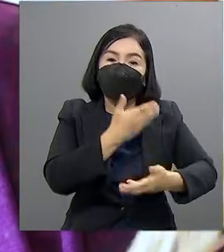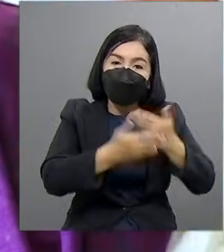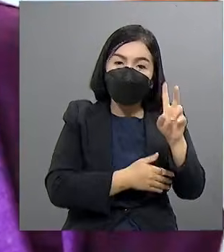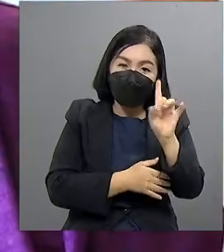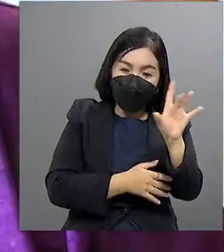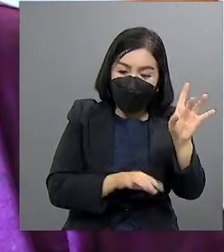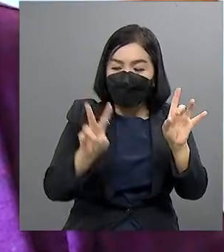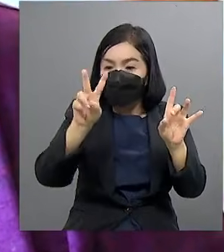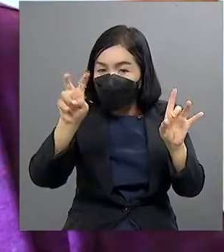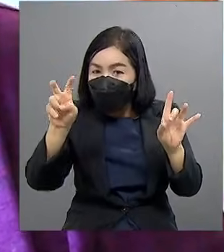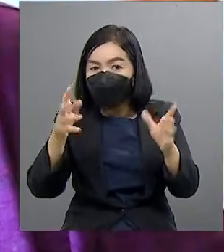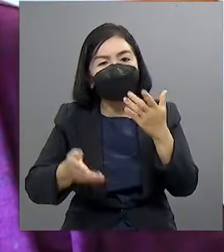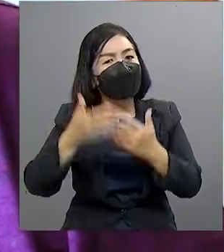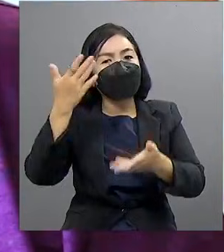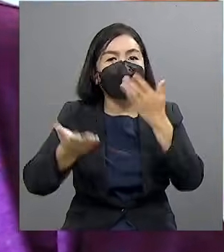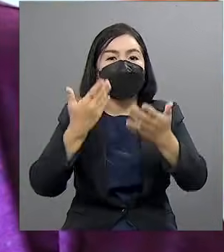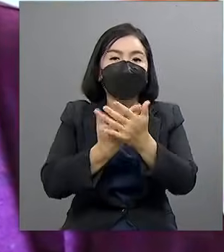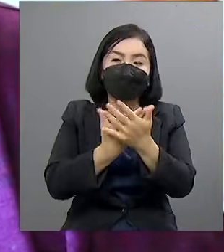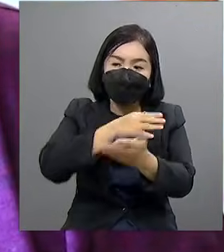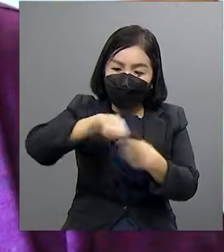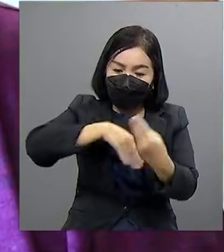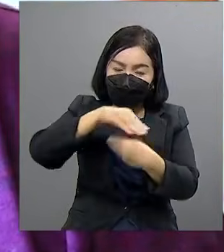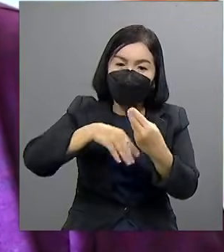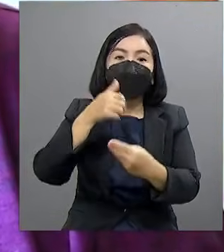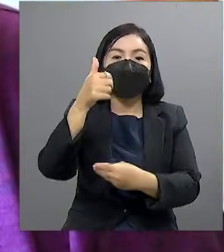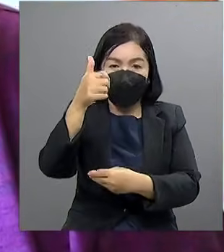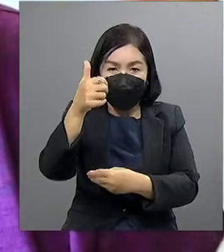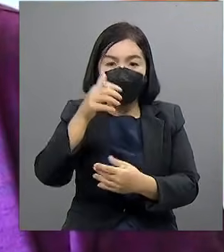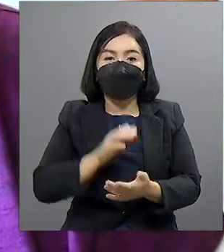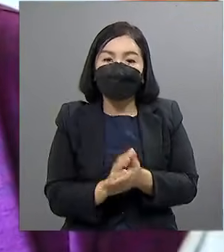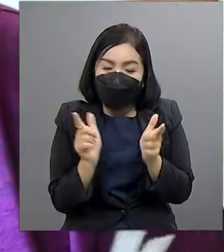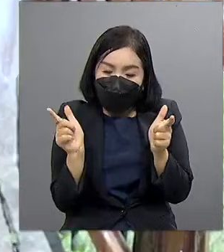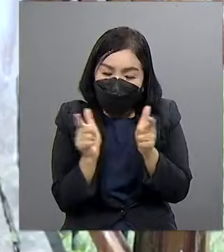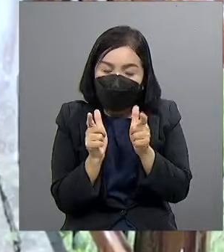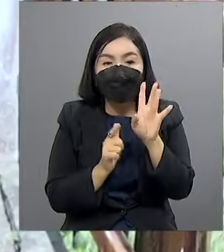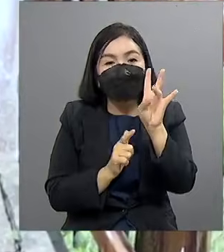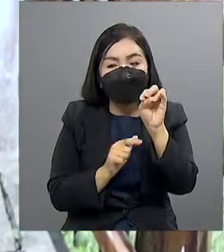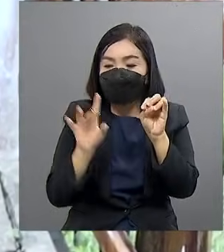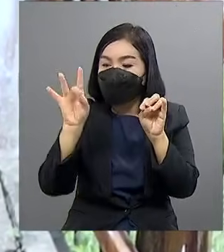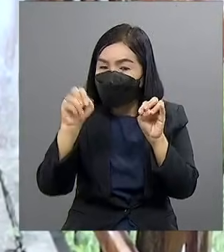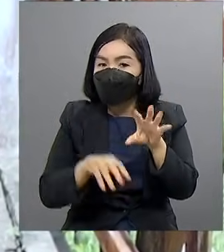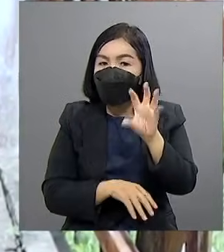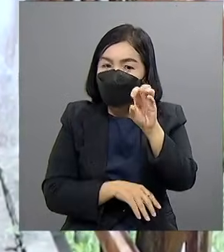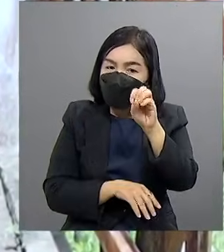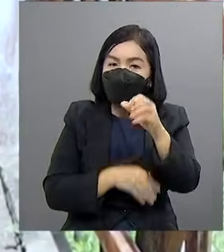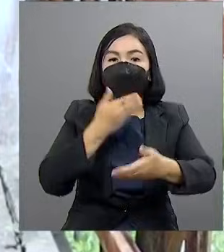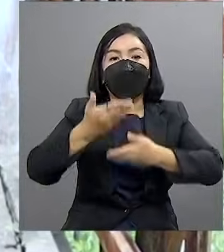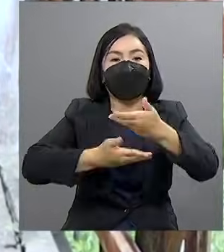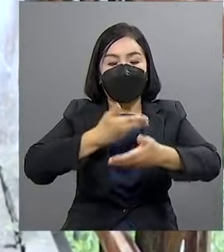ทละ100 200ค่ะถ้าเล็กกว่านี้ก็70 80 50